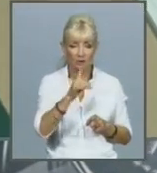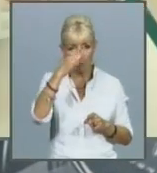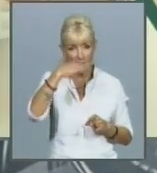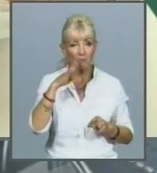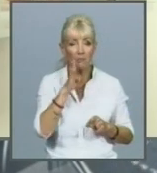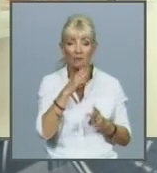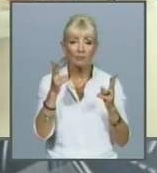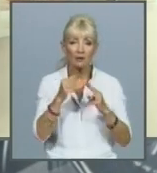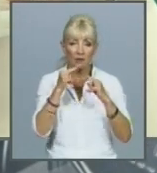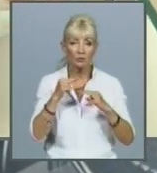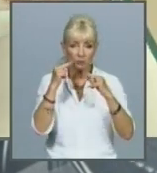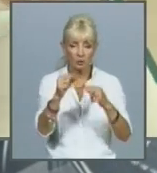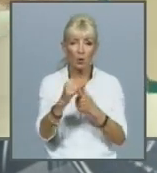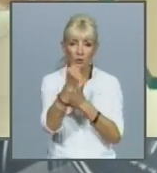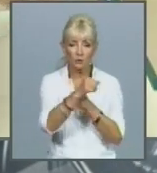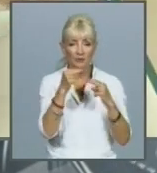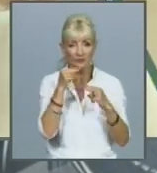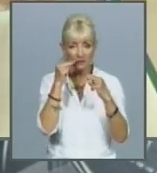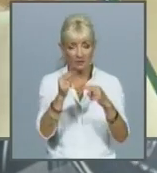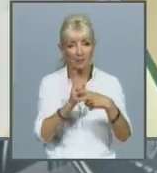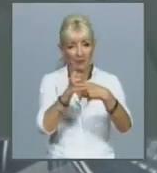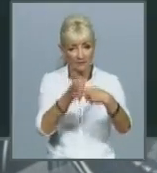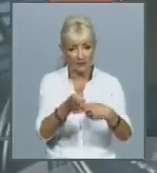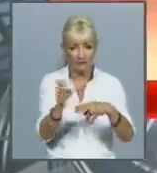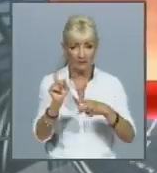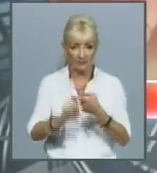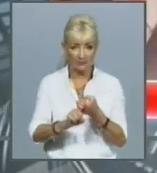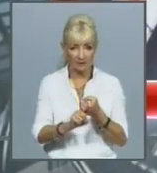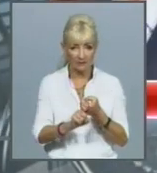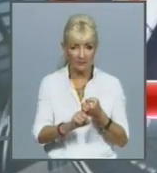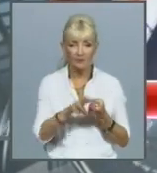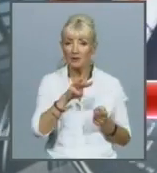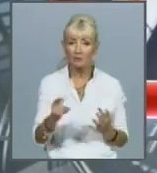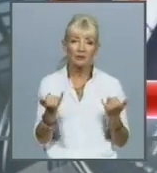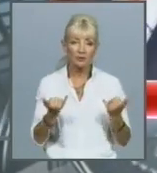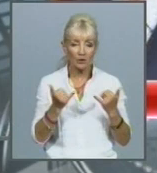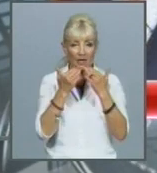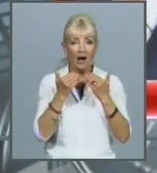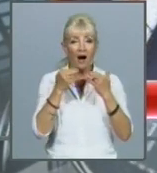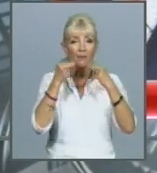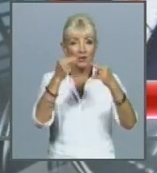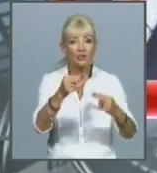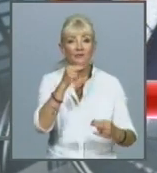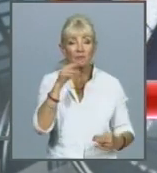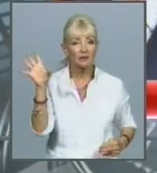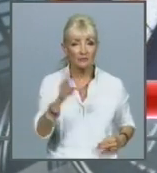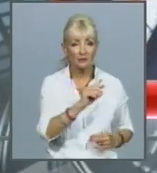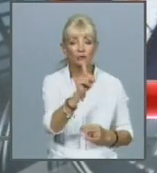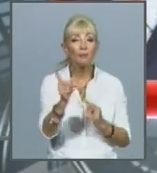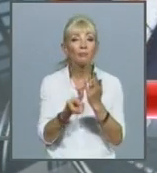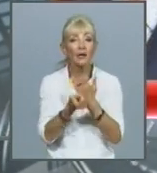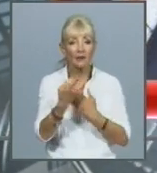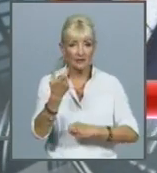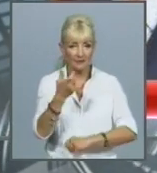треба приділити особливу увагу профілактиці інфекцій. Ми зараз звертаємо увагу всіх. Щойно з'явиться вакцина